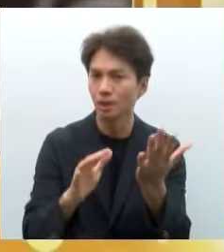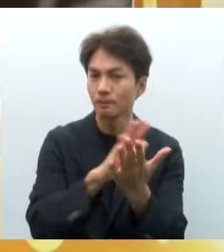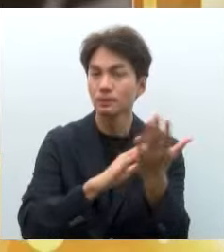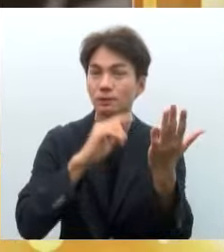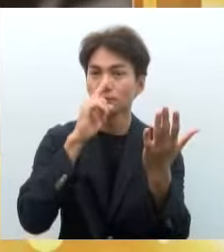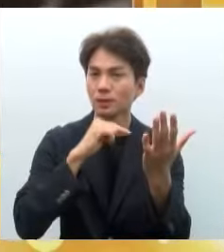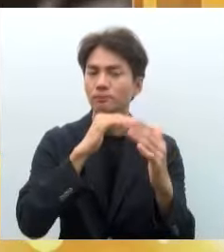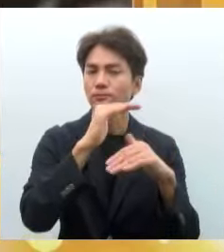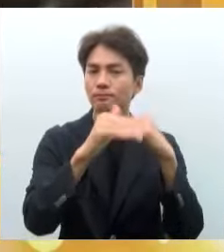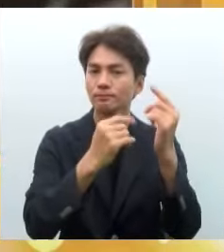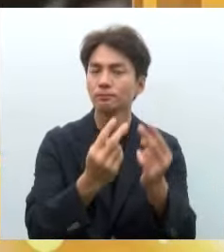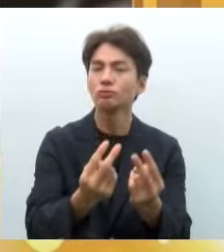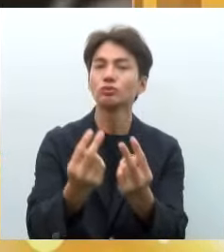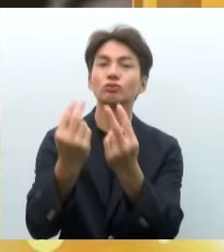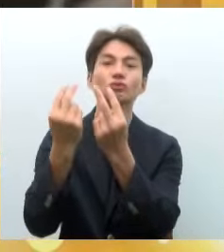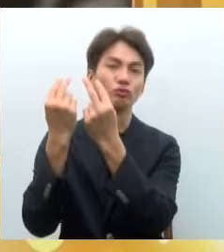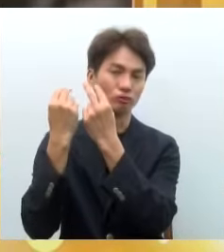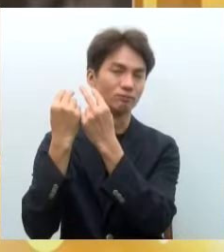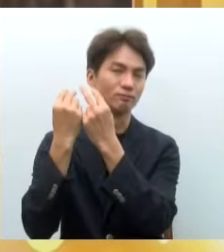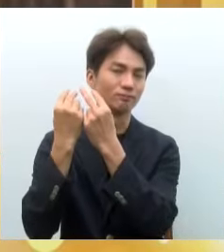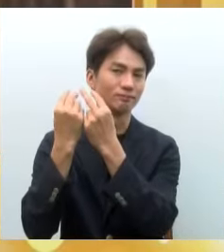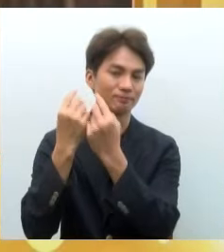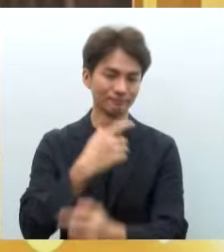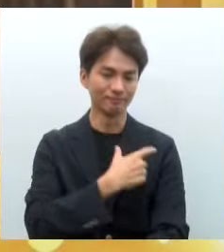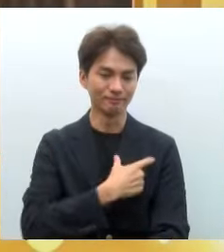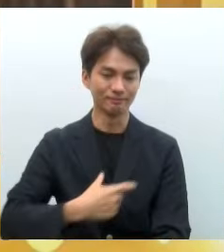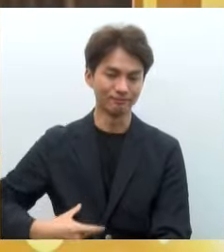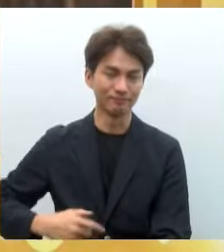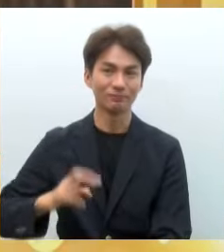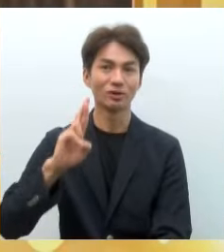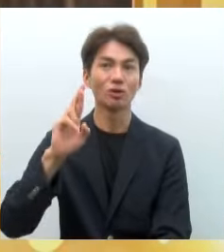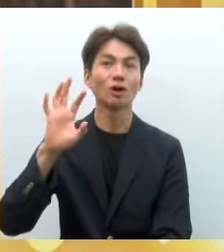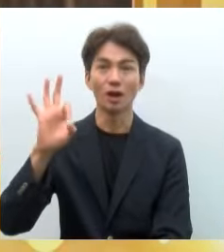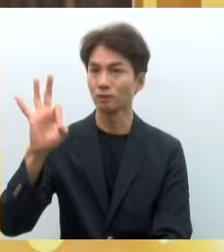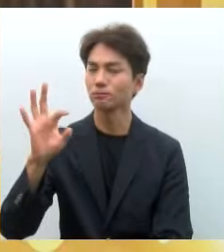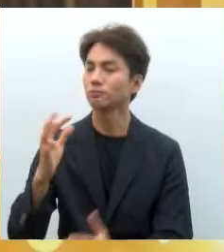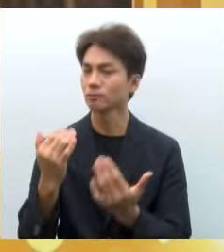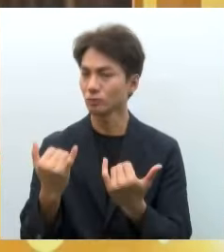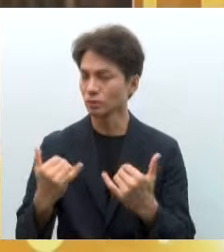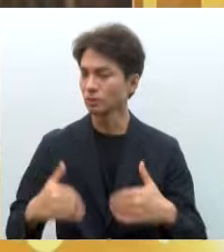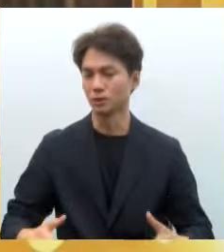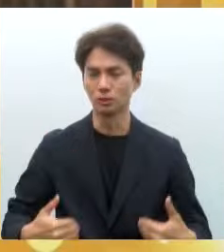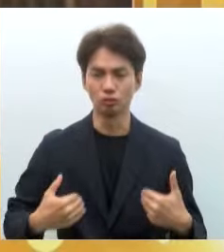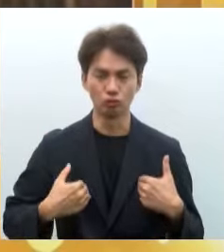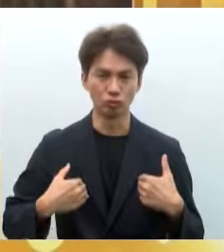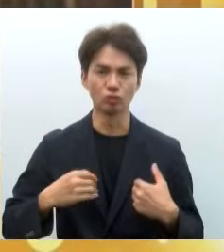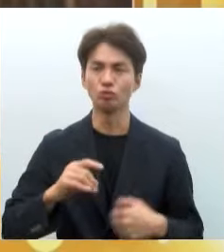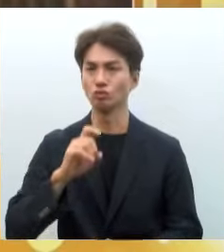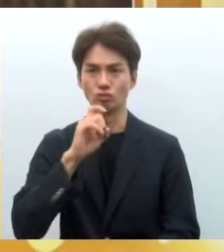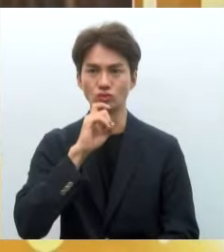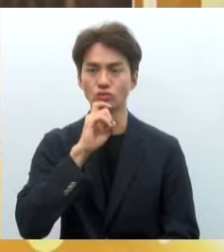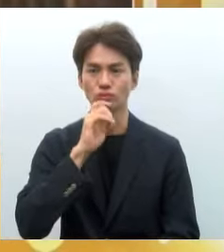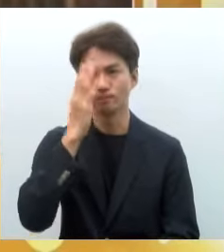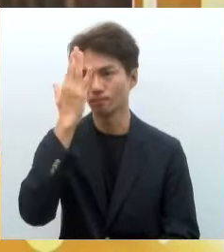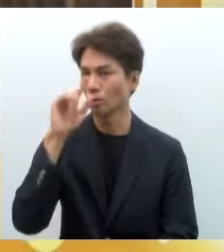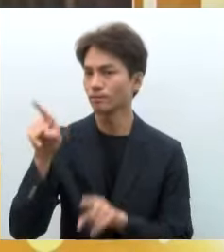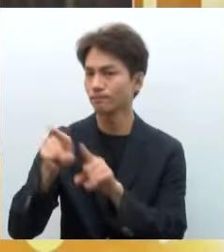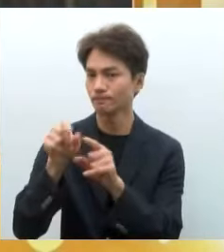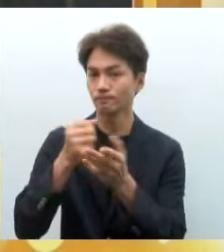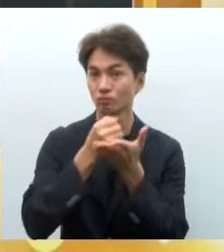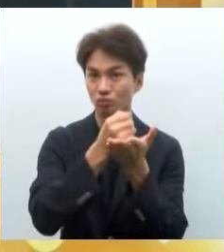พระองค์ท่านรัชกาลเพิ่งจบไปเนี่ยเราอยู่ได้ทุกวันเนี่ยเพราะรัชกาลของพระองค์ท่านด้วย